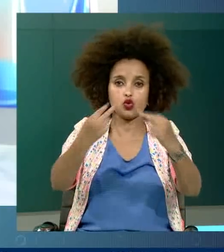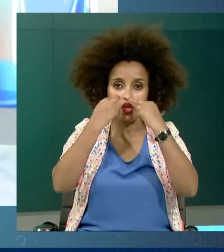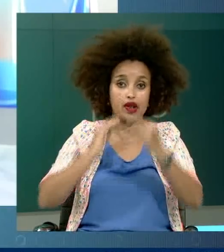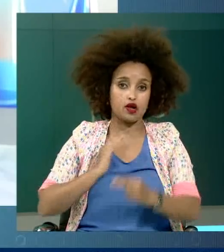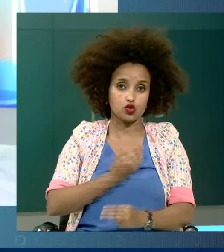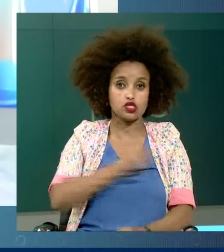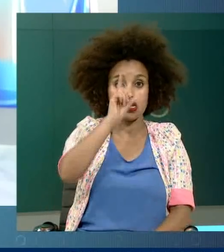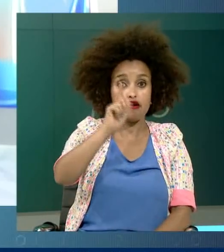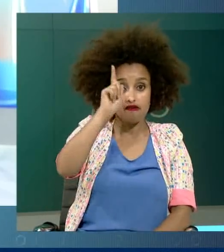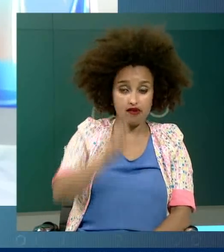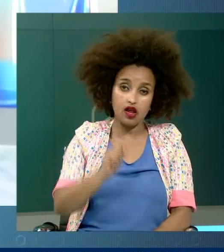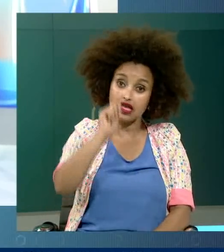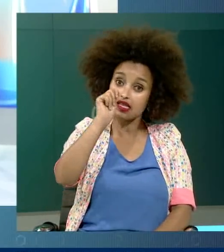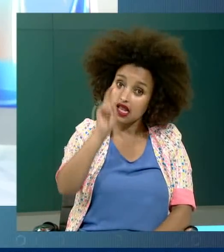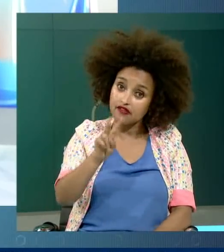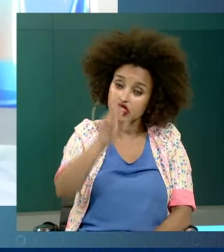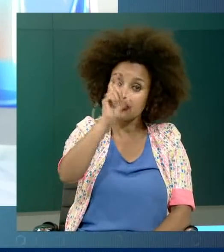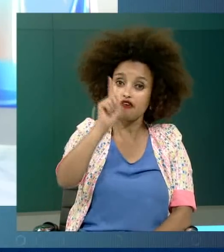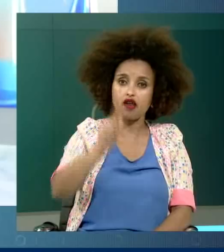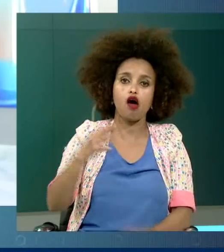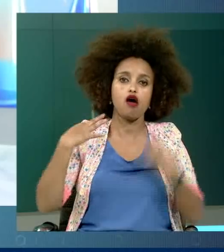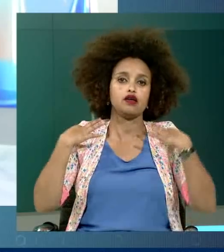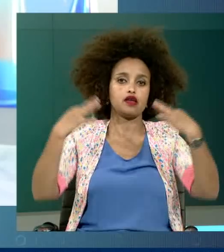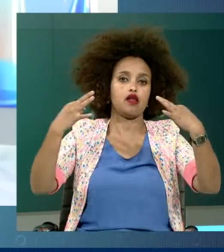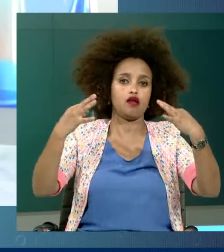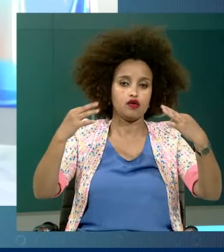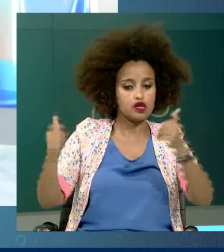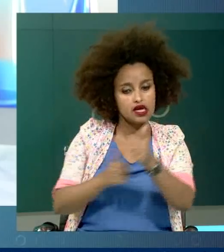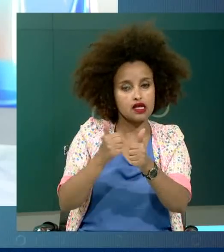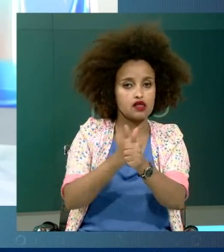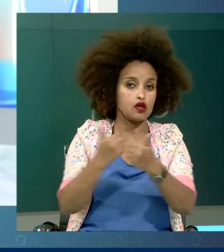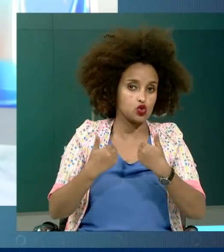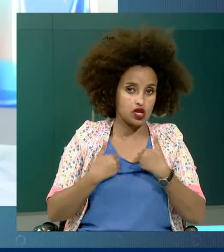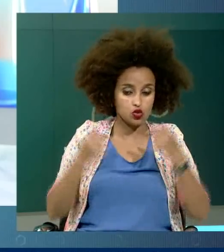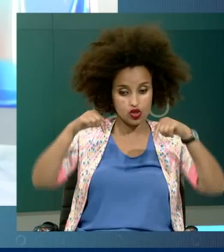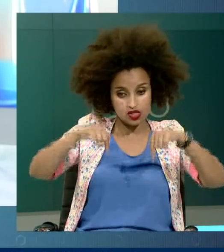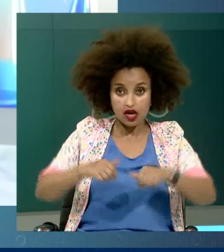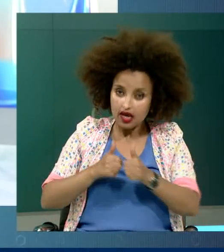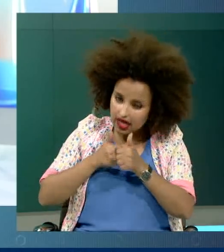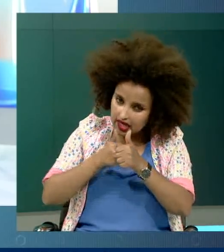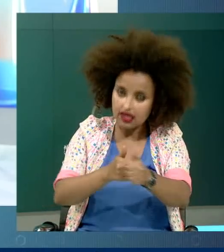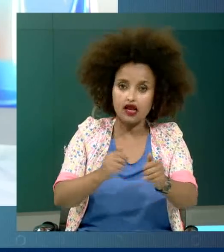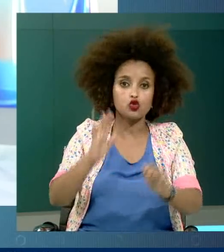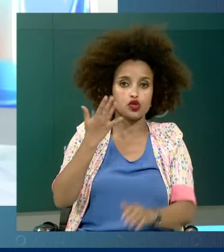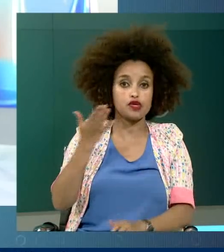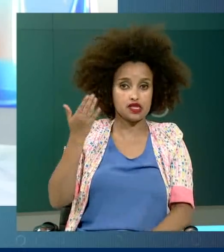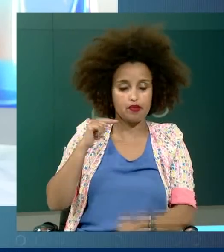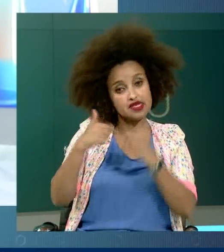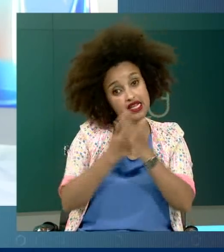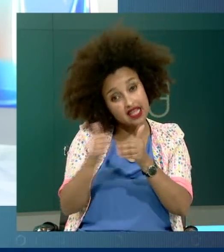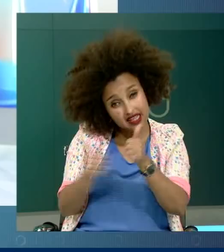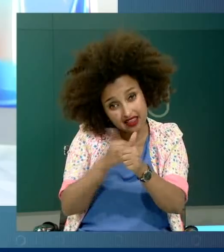ፋና ብሮድካስቲንግ ኮርፖሬት ፋና ቴሌቪዥን ፋና ጤናን ነው እየተከታተላችሁ የምትገኙት። የዛሬው የተከታተላችሁትን ይመስል ነበረ።